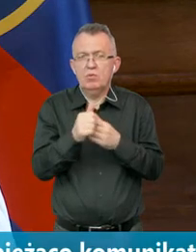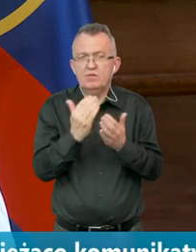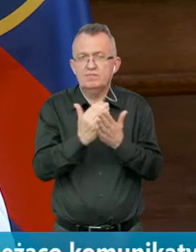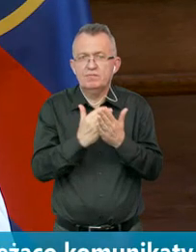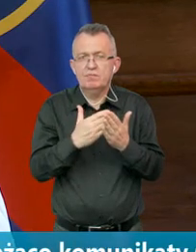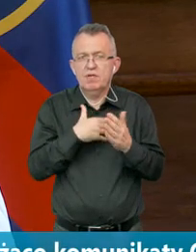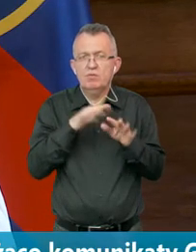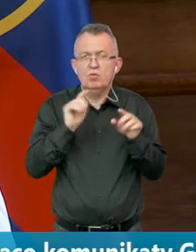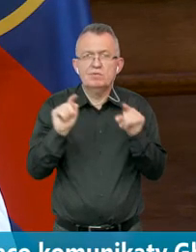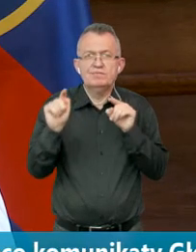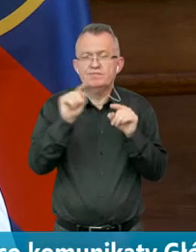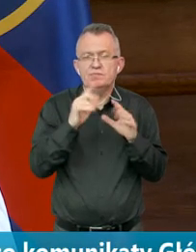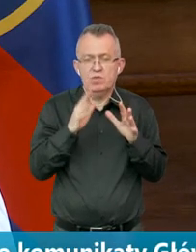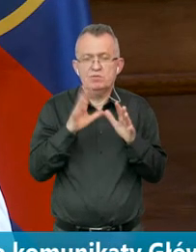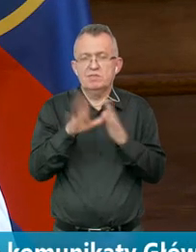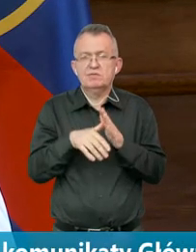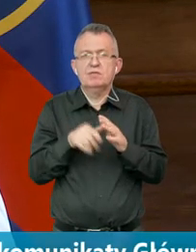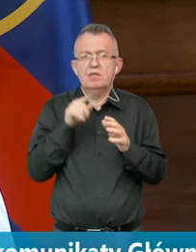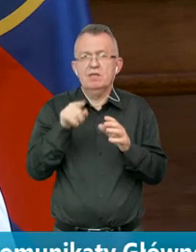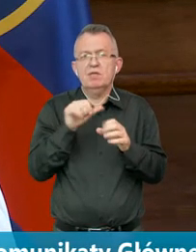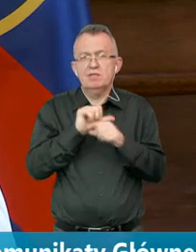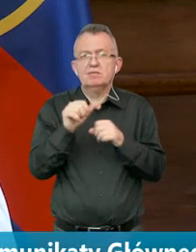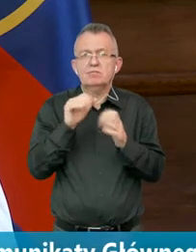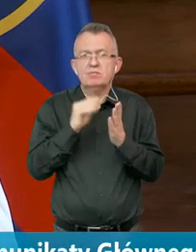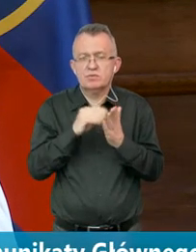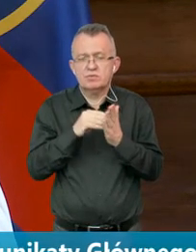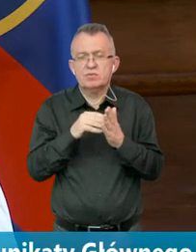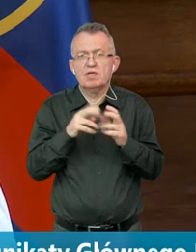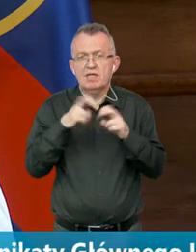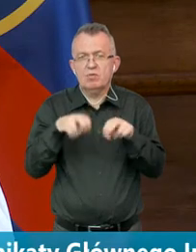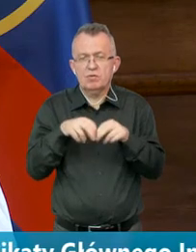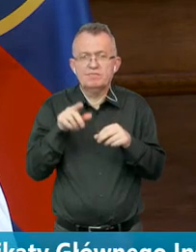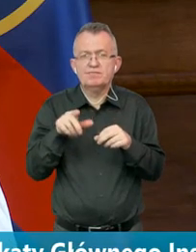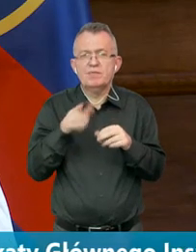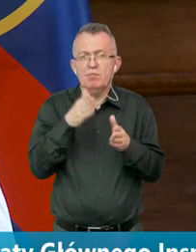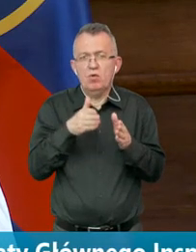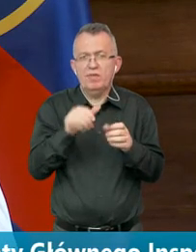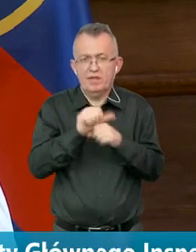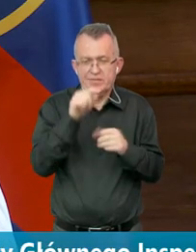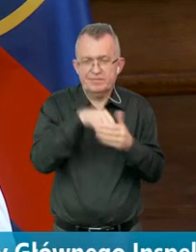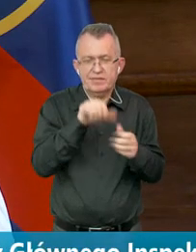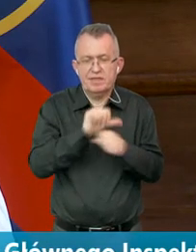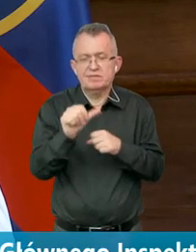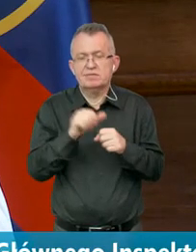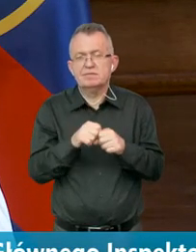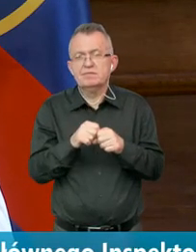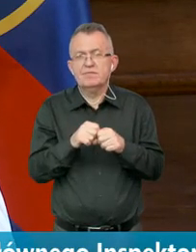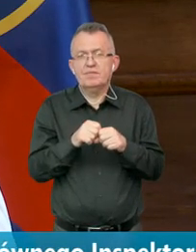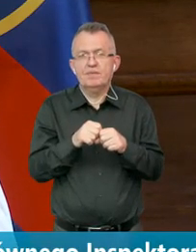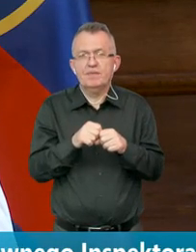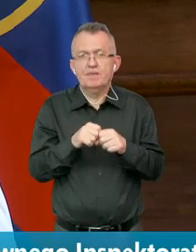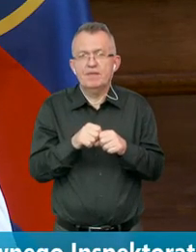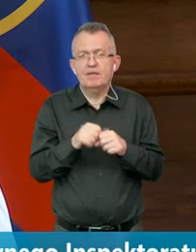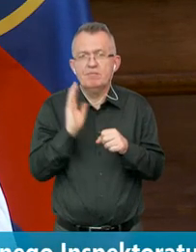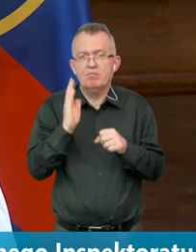paręset inwestycji w mieście. Tam też są pewne elementy z Pogodna realizowane, więc